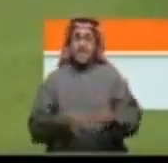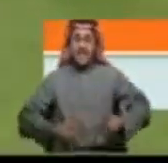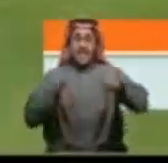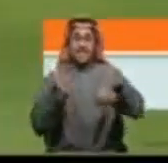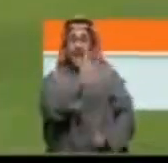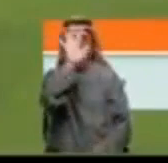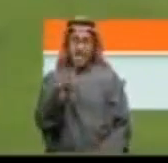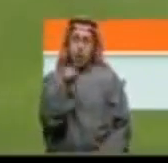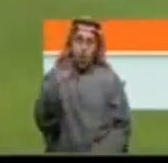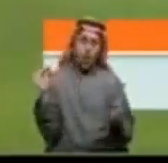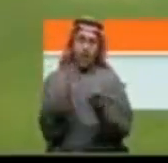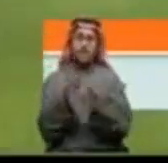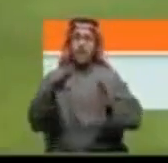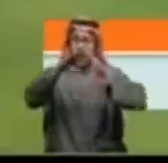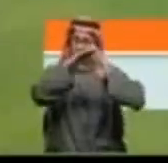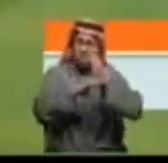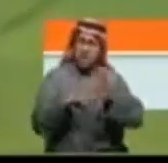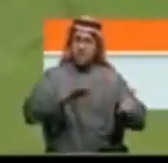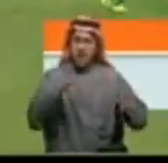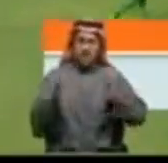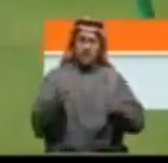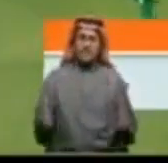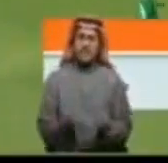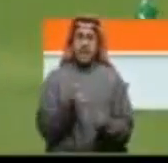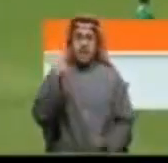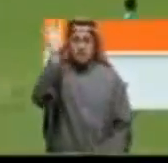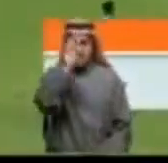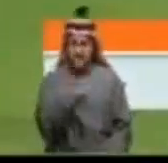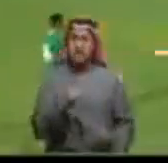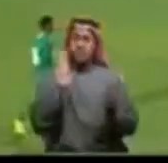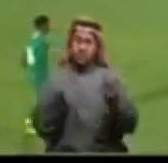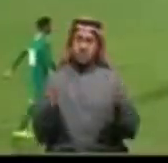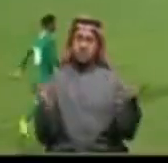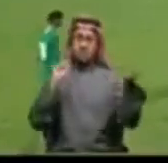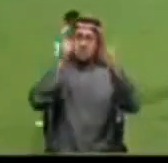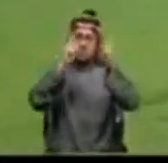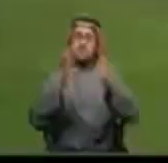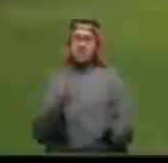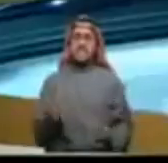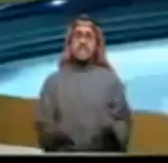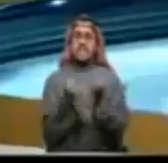اليوم برنامجه التدريبي بحصة مسائية على الملعب ذاته.